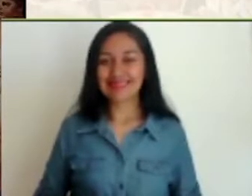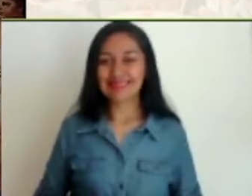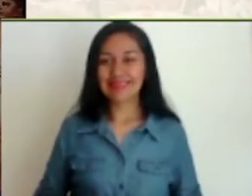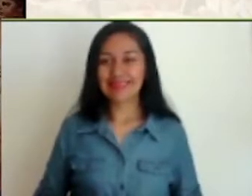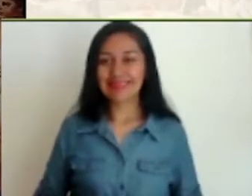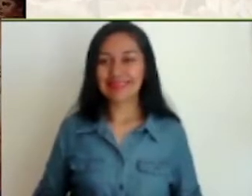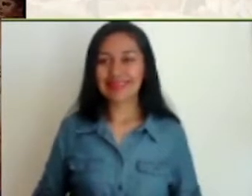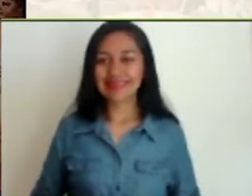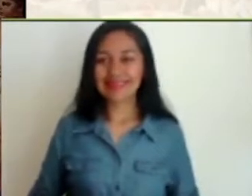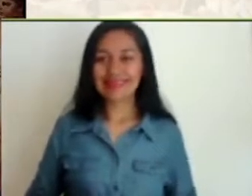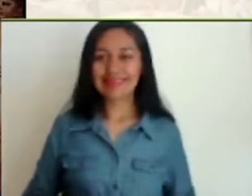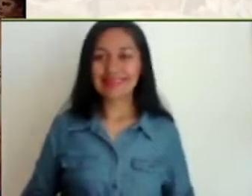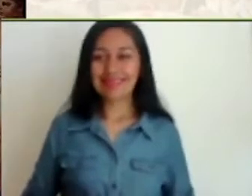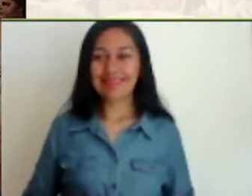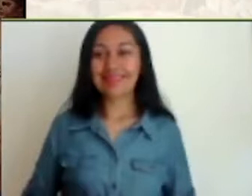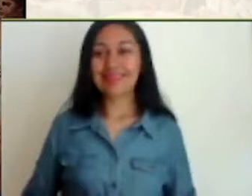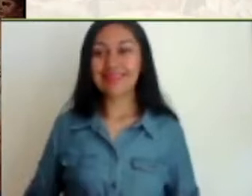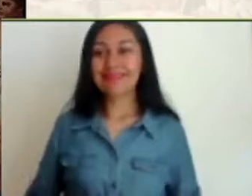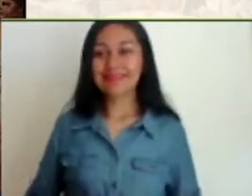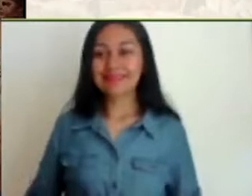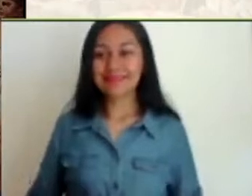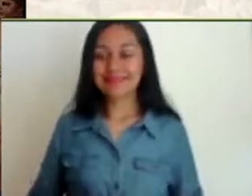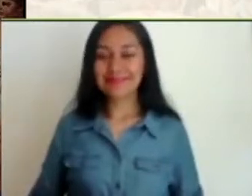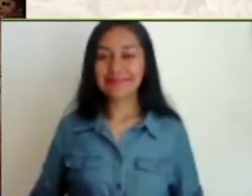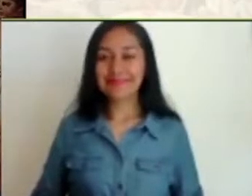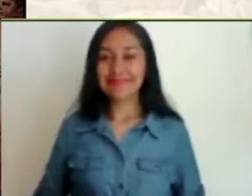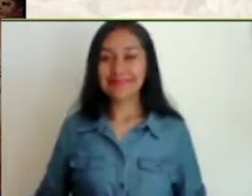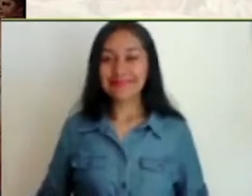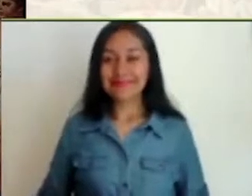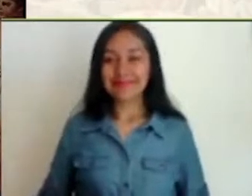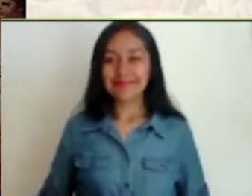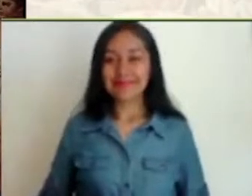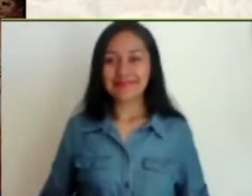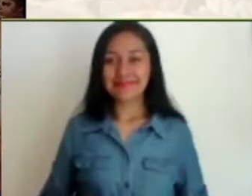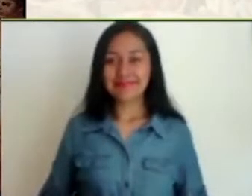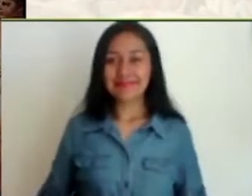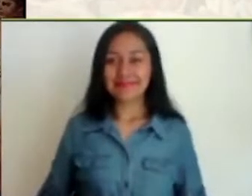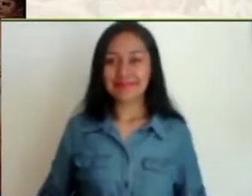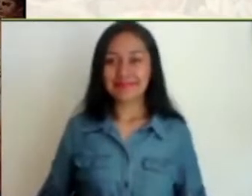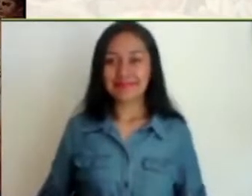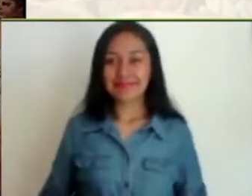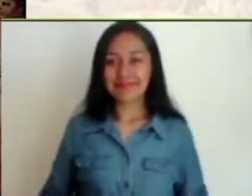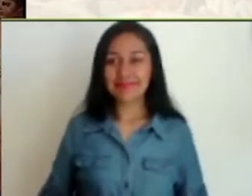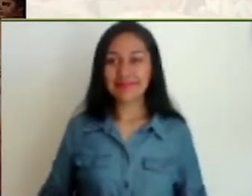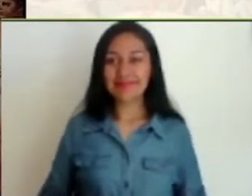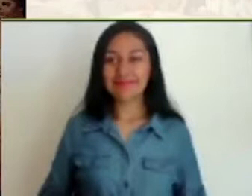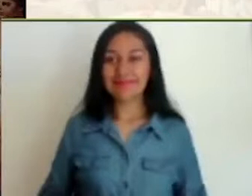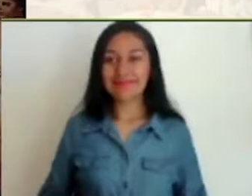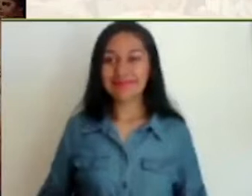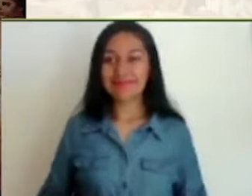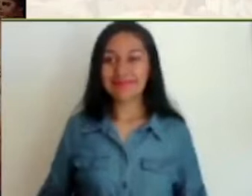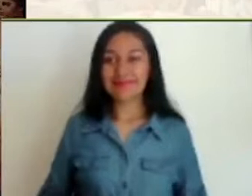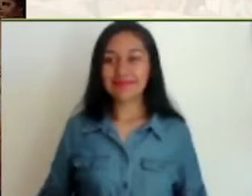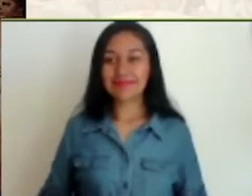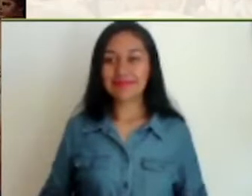di trattenere e trasmettere il miasma contagioso, mentre i non suscettibili non avevano questa